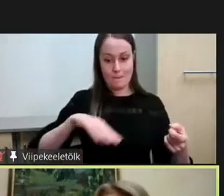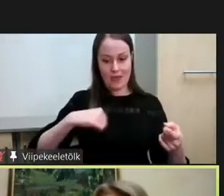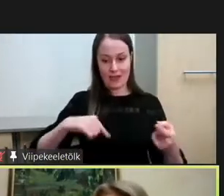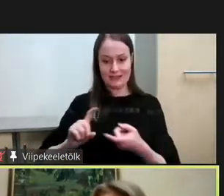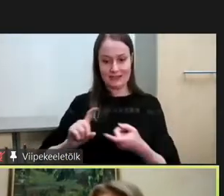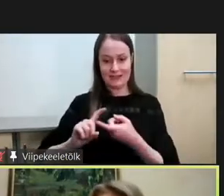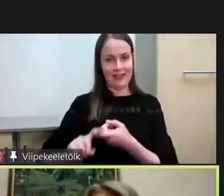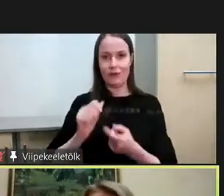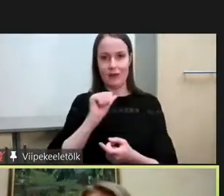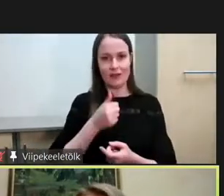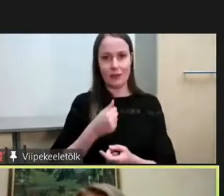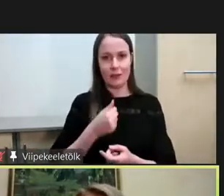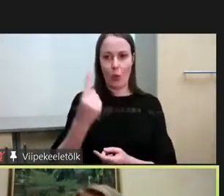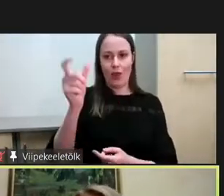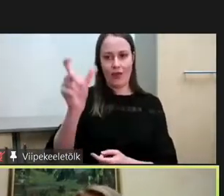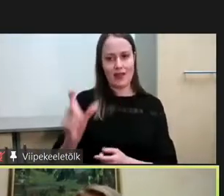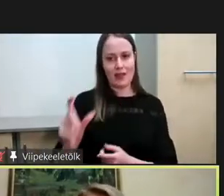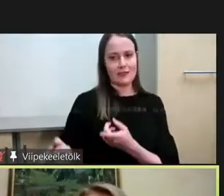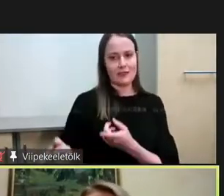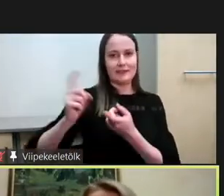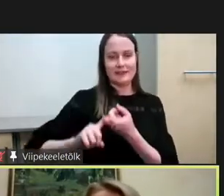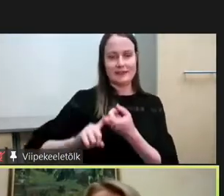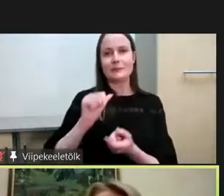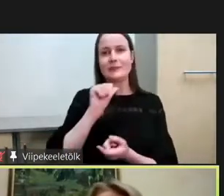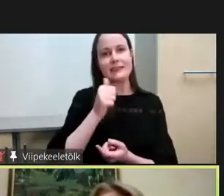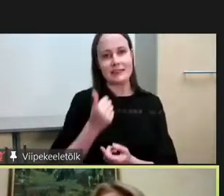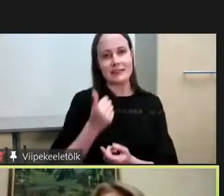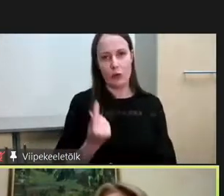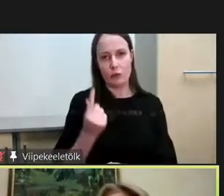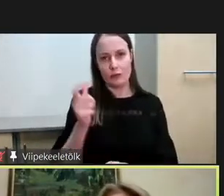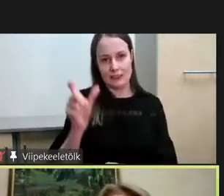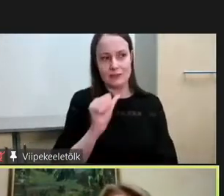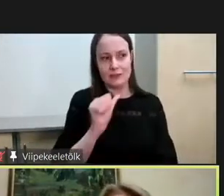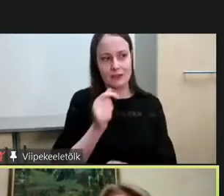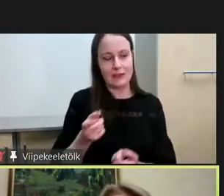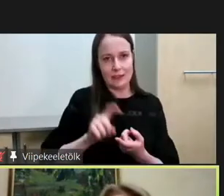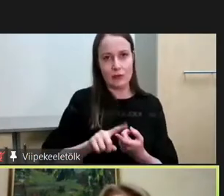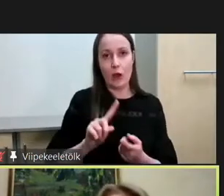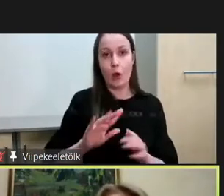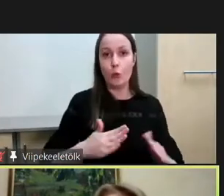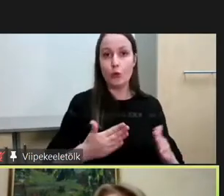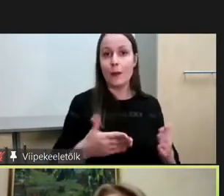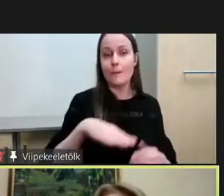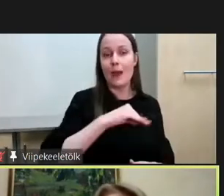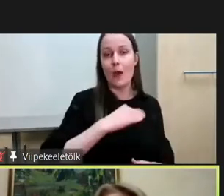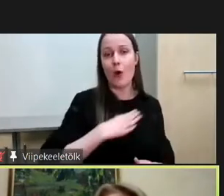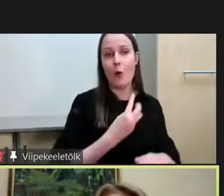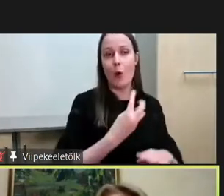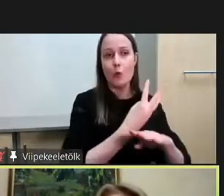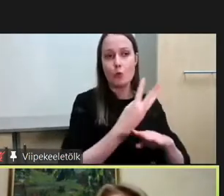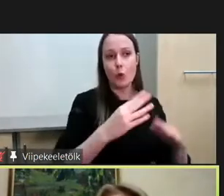võta üksikisikust liikmeid kahjuks. Aga kui te meie koduleheküljelt